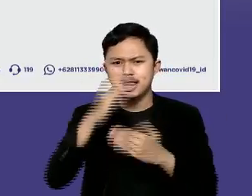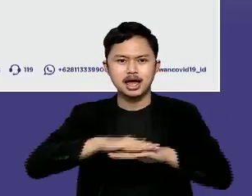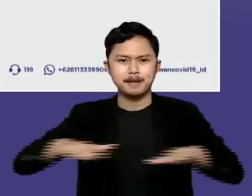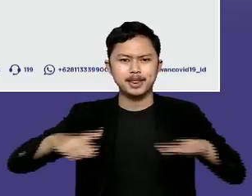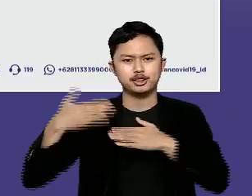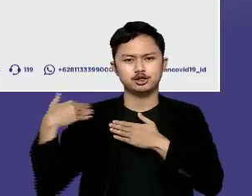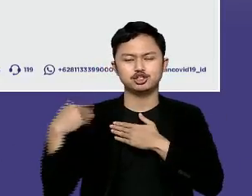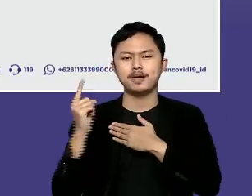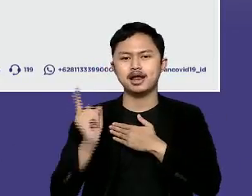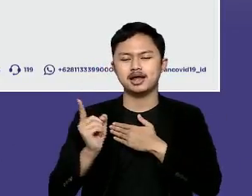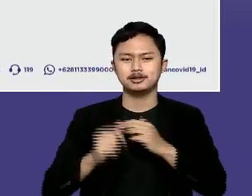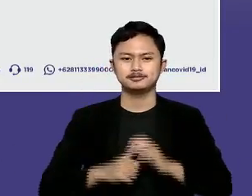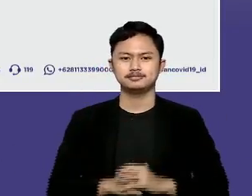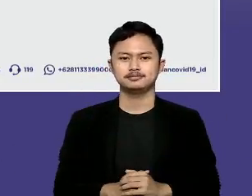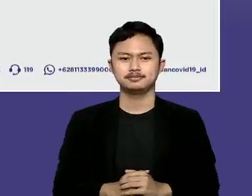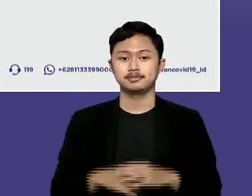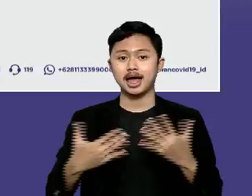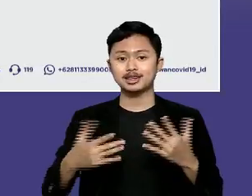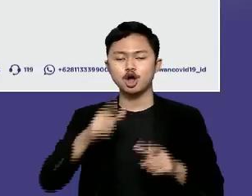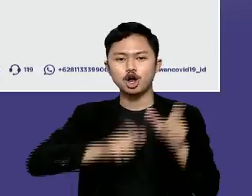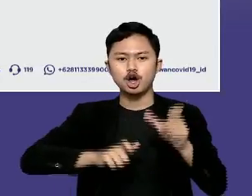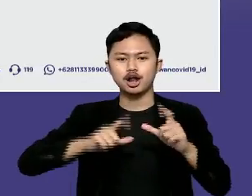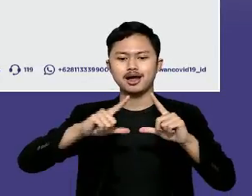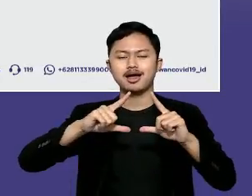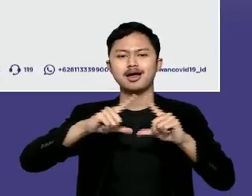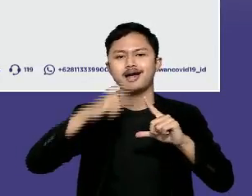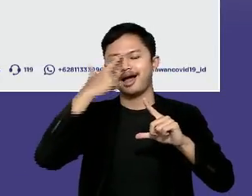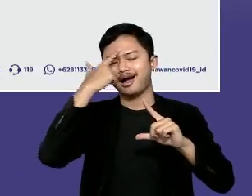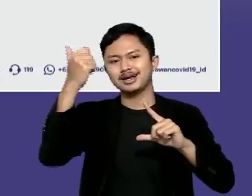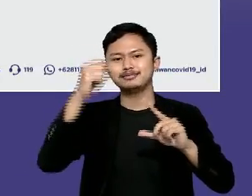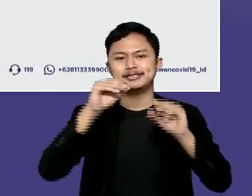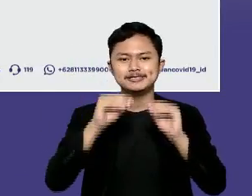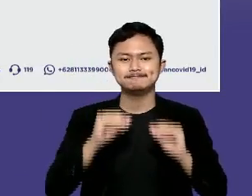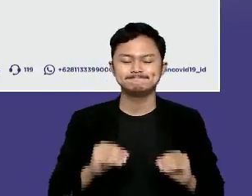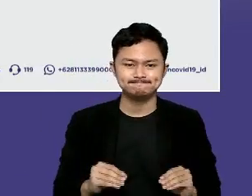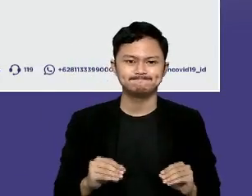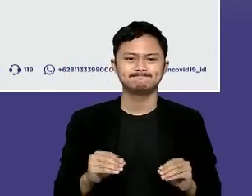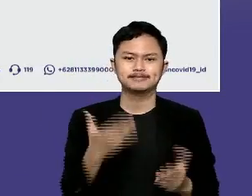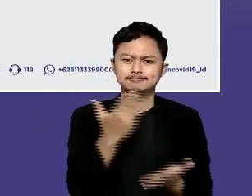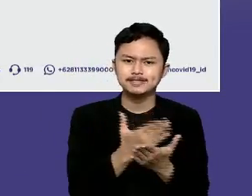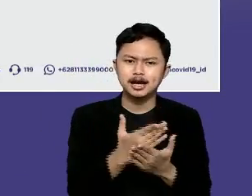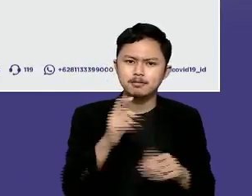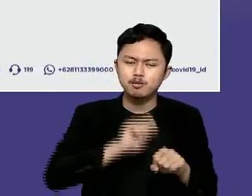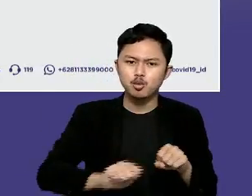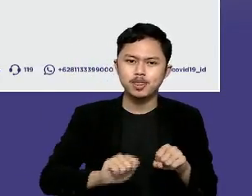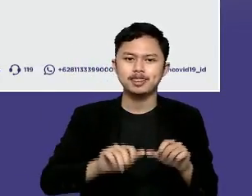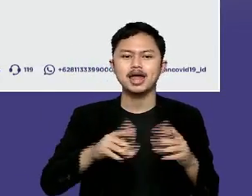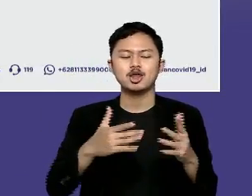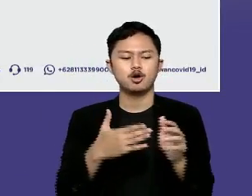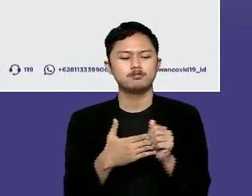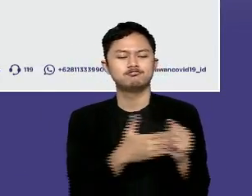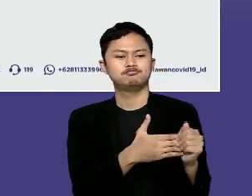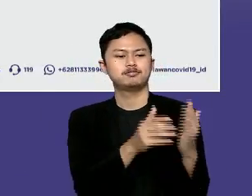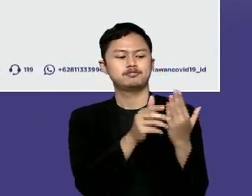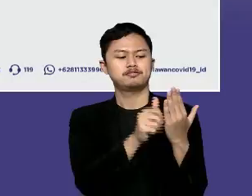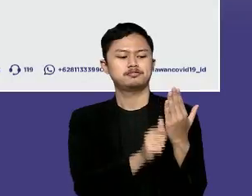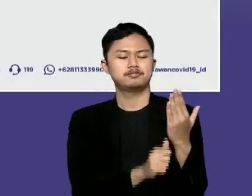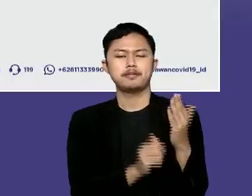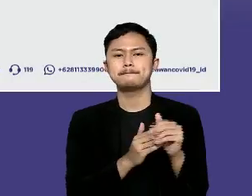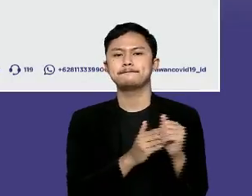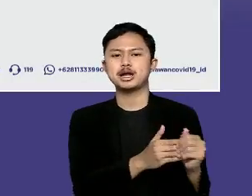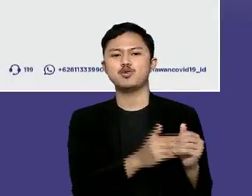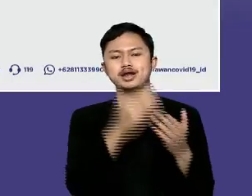jawab, serta akademisi yang dalam perjalanan perkembangan kebijakan dan pedoman beribadah terus